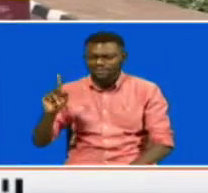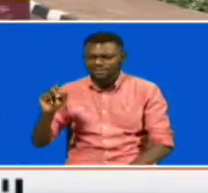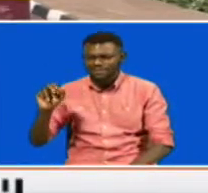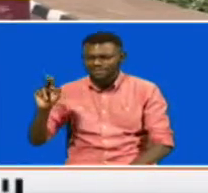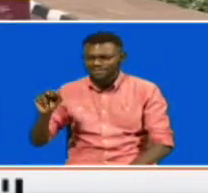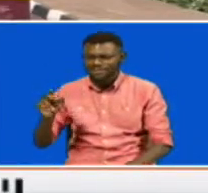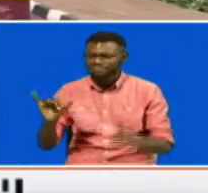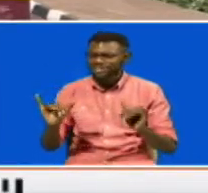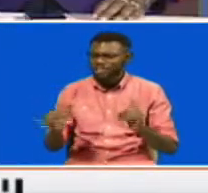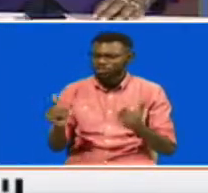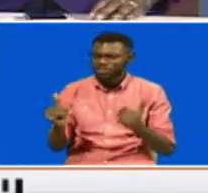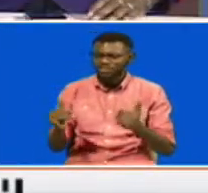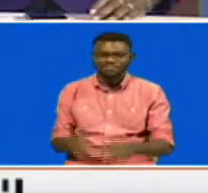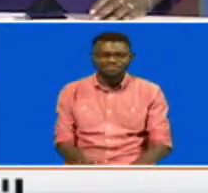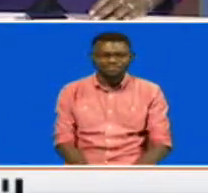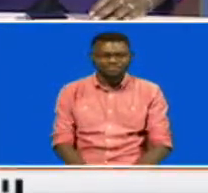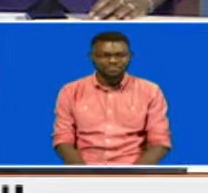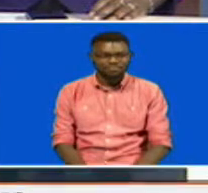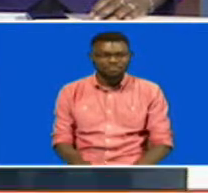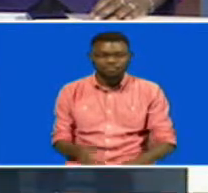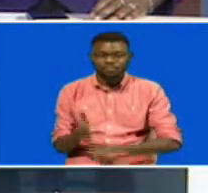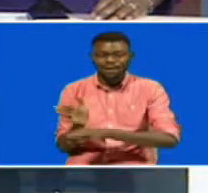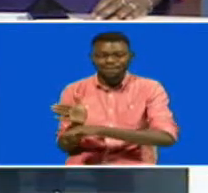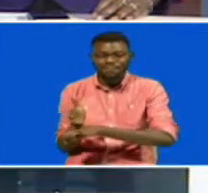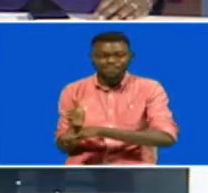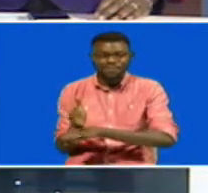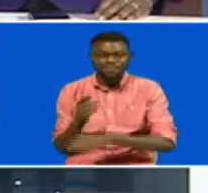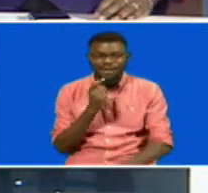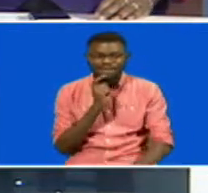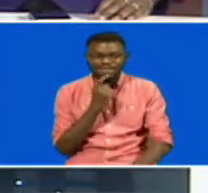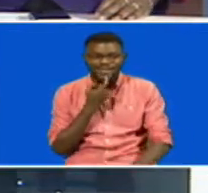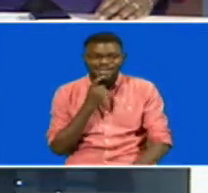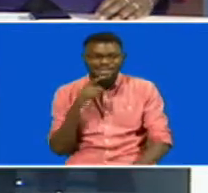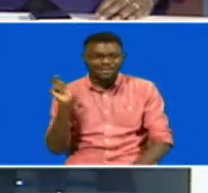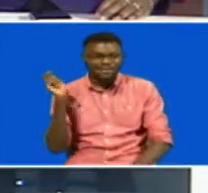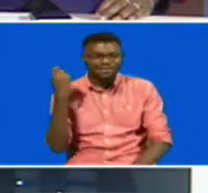KTN News. Balozi wa Finland nchini Kenya, Pirka Tapiola.